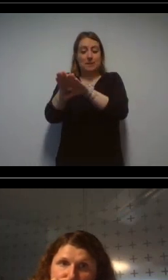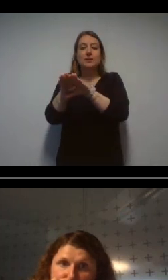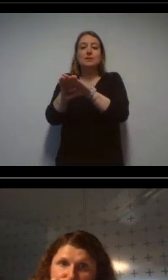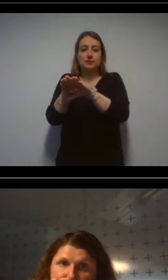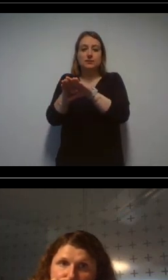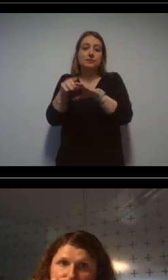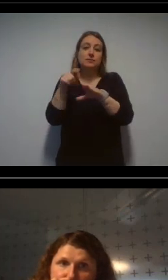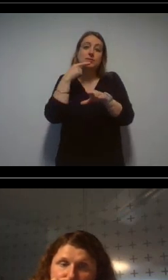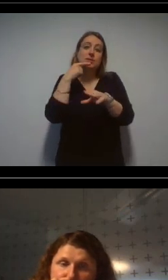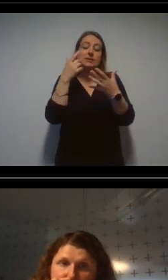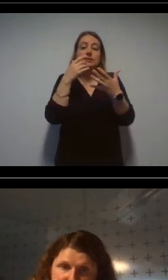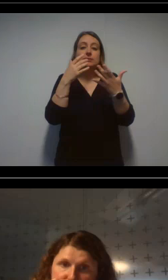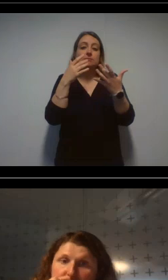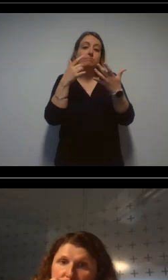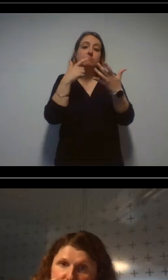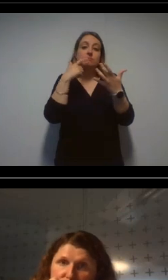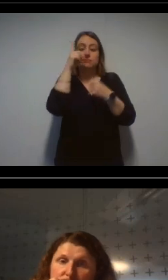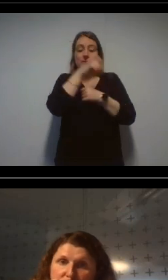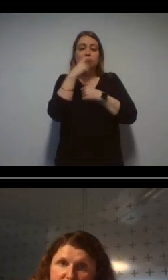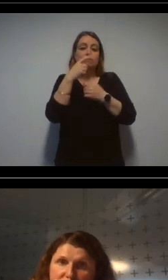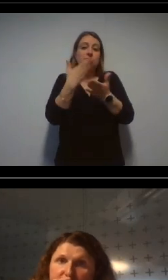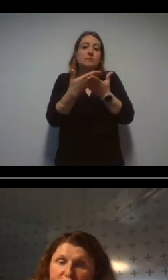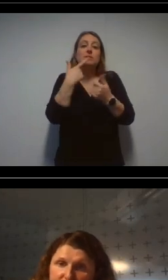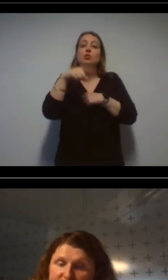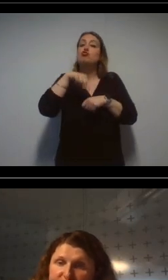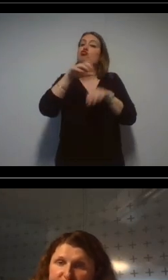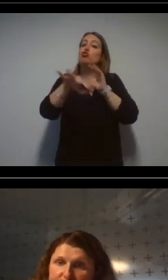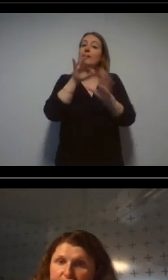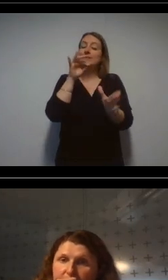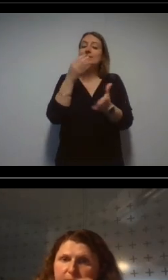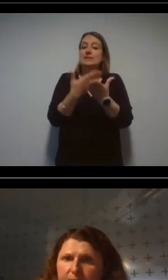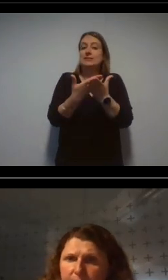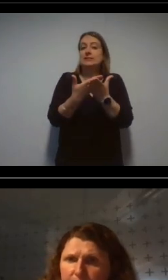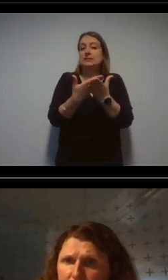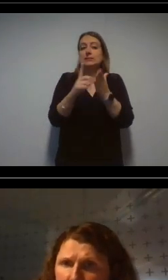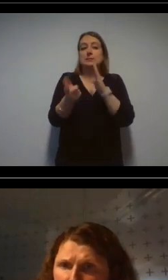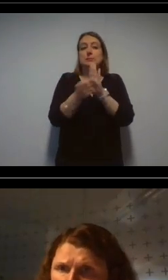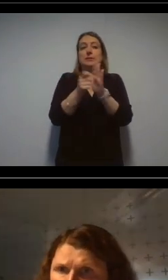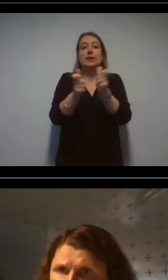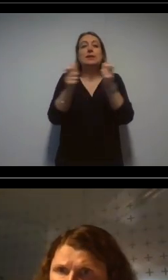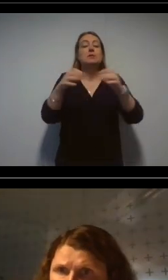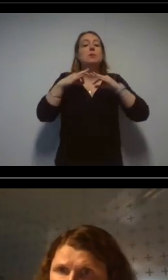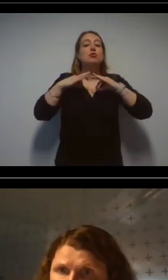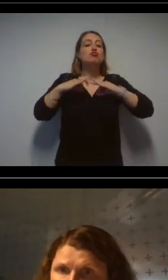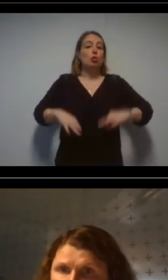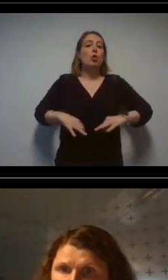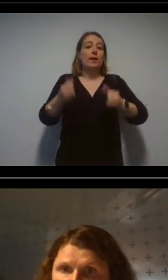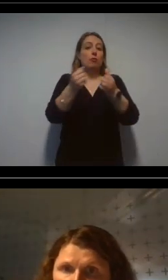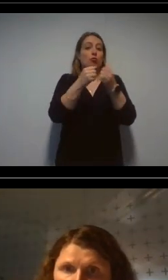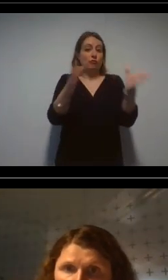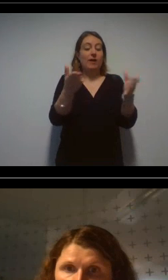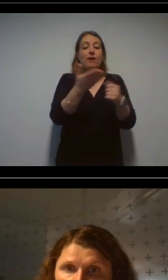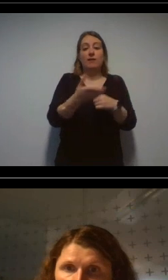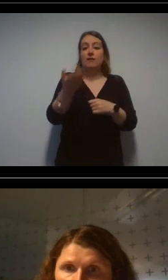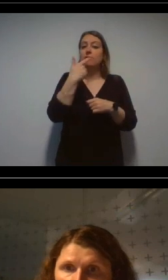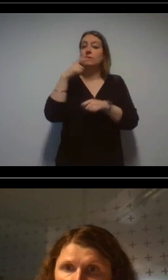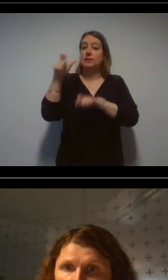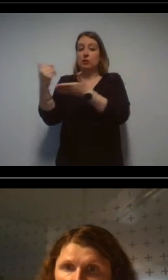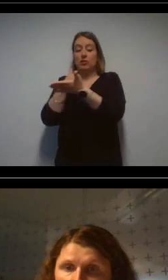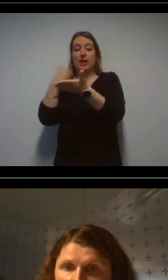d'entreprise, qui sont l'action suivante. Et donc, on a choisi, lorsque les établissements scolaires, eux, étaient ouverts et que les salariés